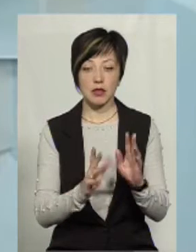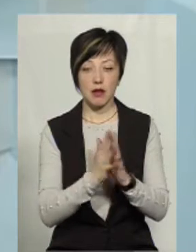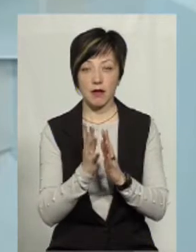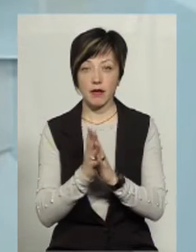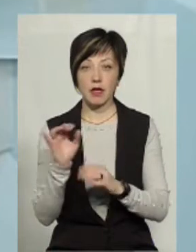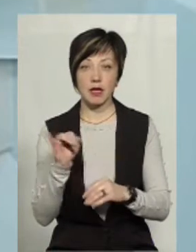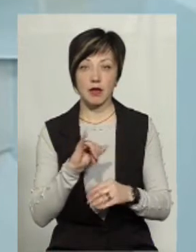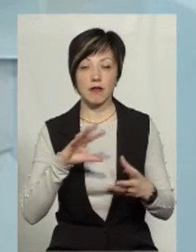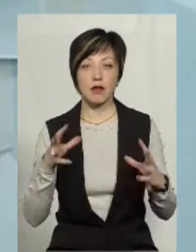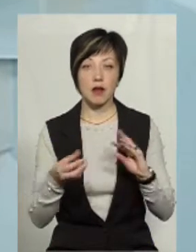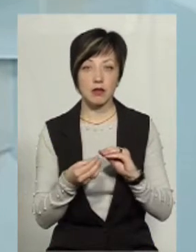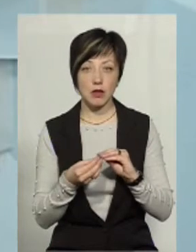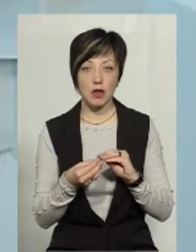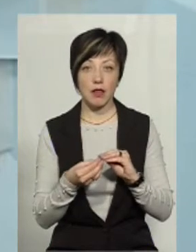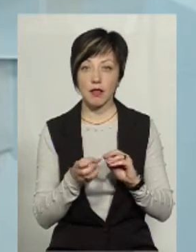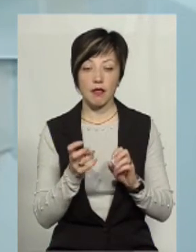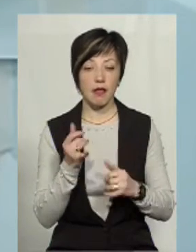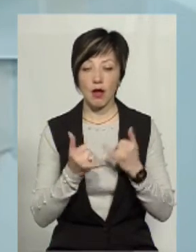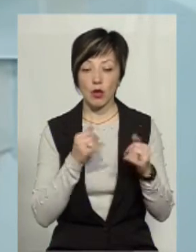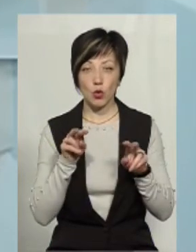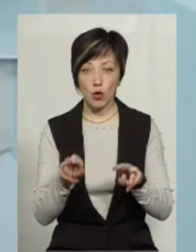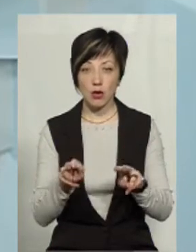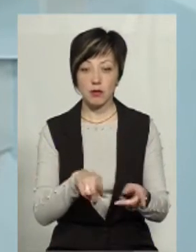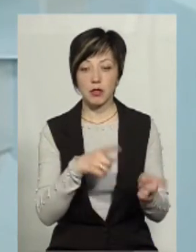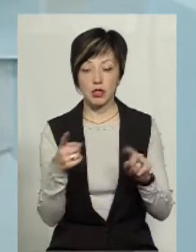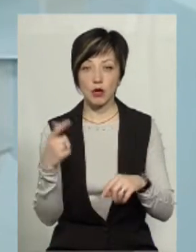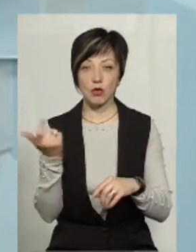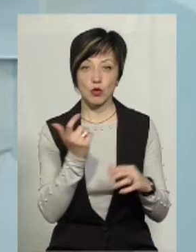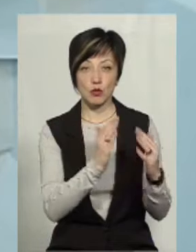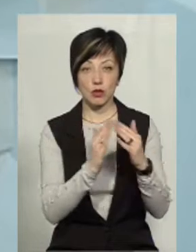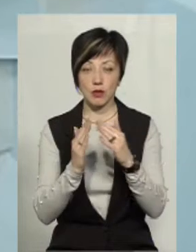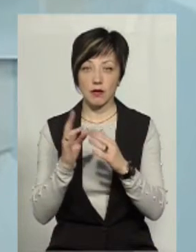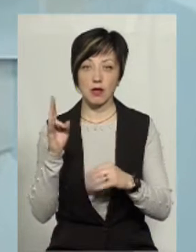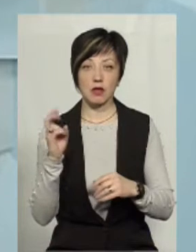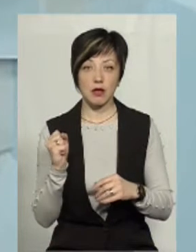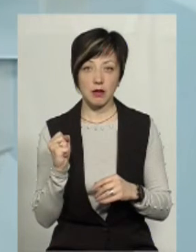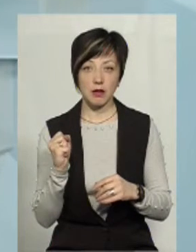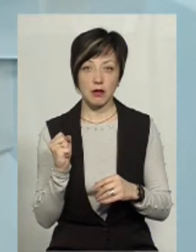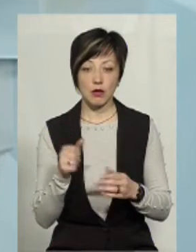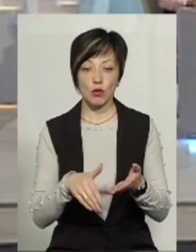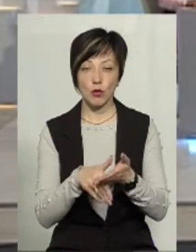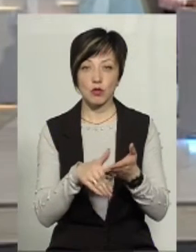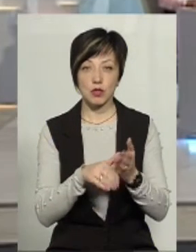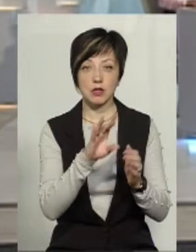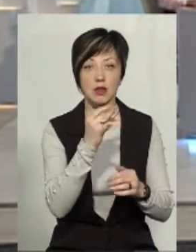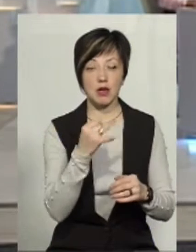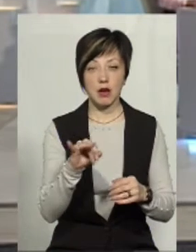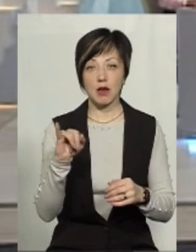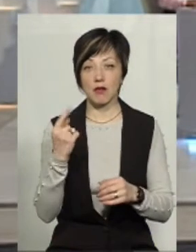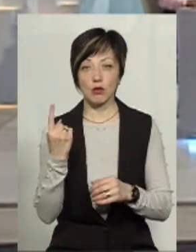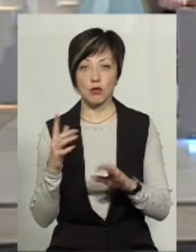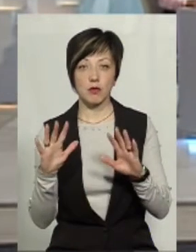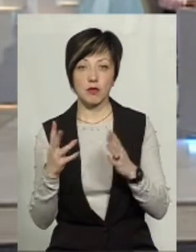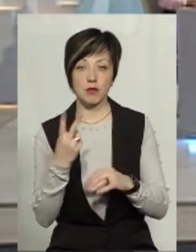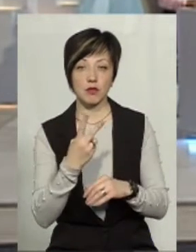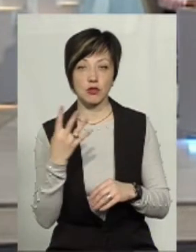так. І внаслідок недогляду пожежі перейшли на господарчі будівлі, тобто на допоміжні сараї. І в одному